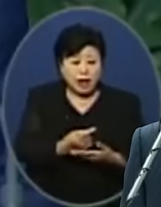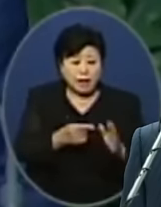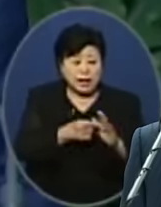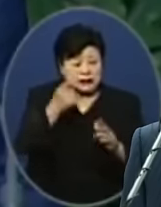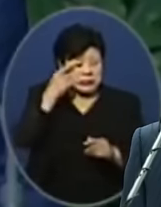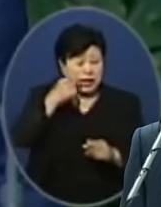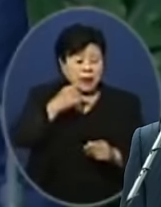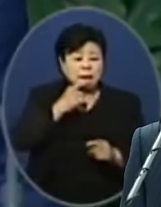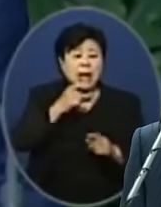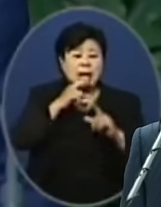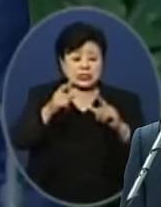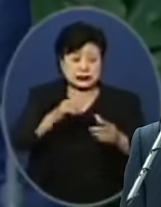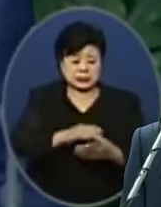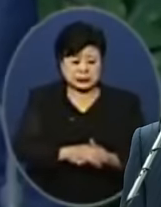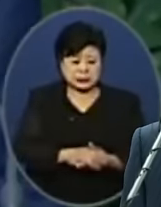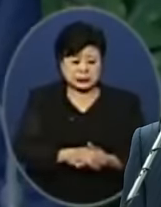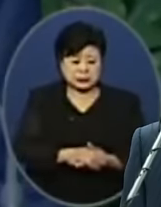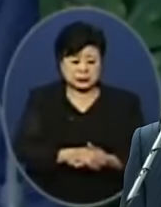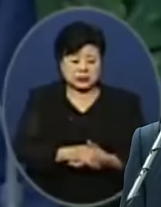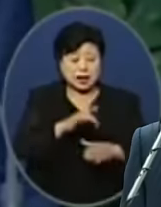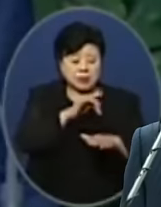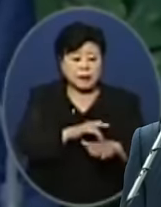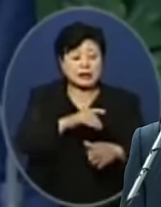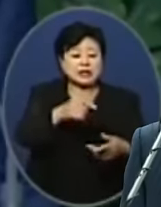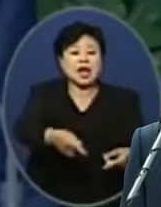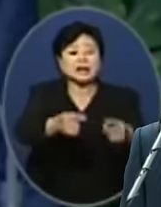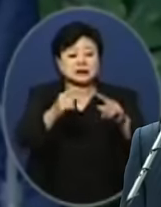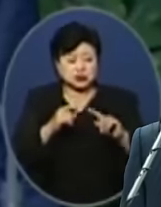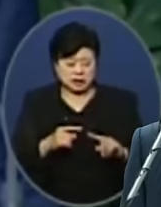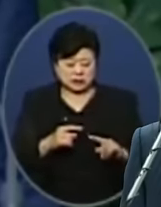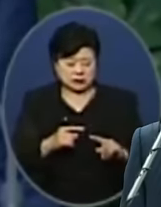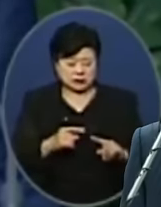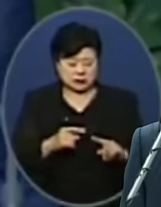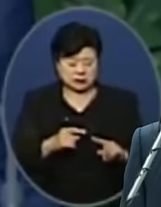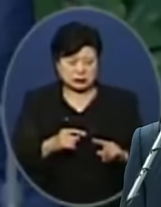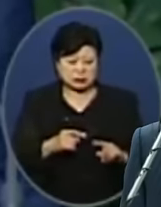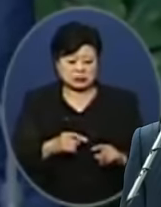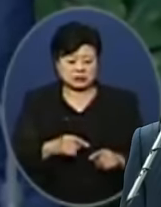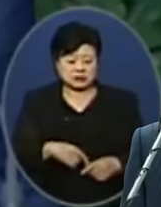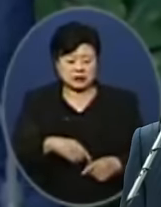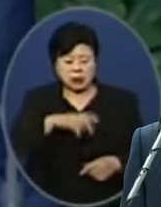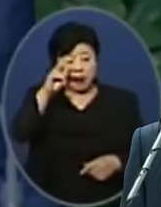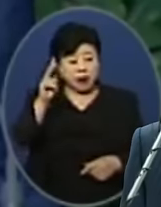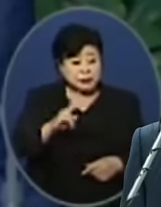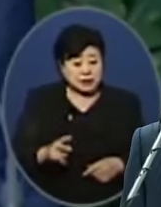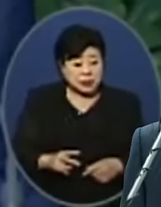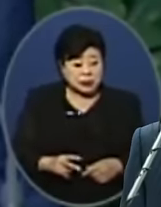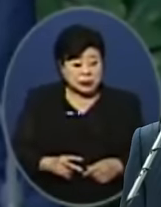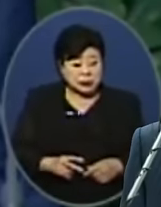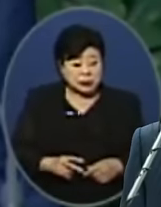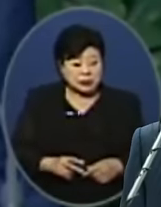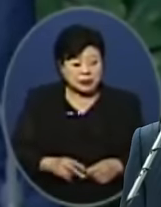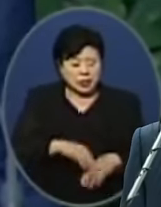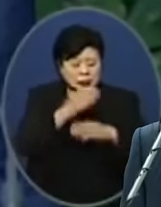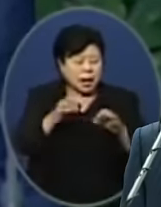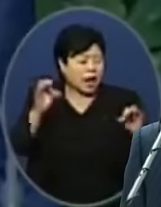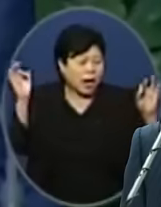말을 했었습니다. 그러자 마귀가 다 들어오기 시작하니까 뭐 일시에 다